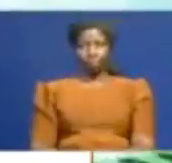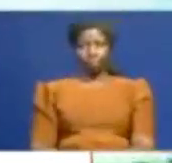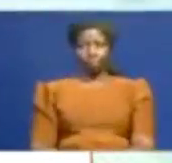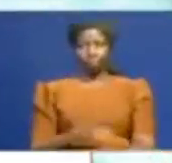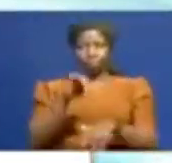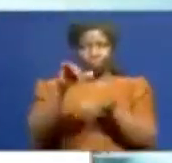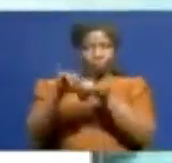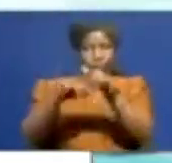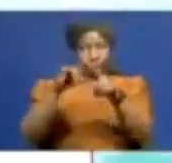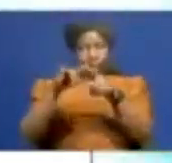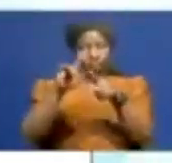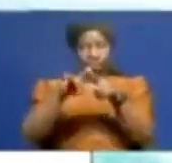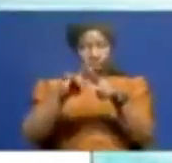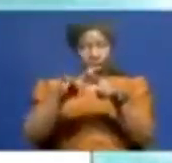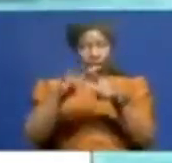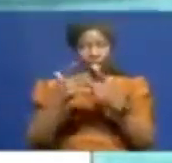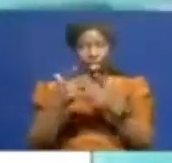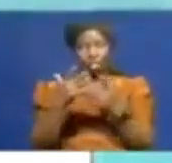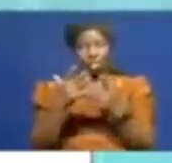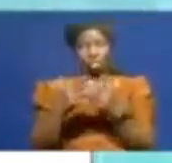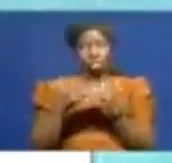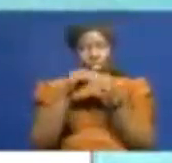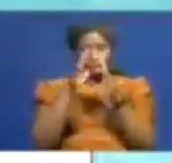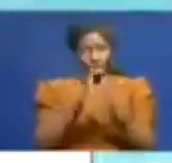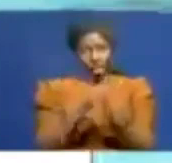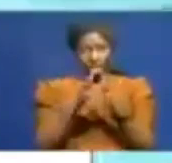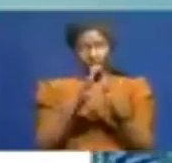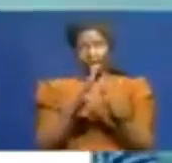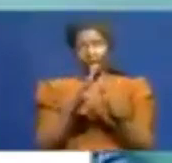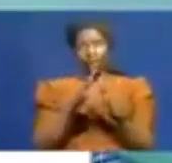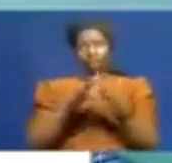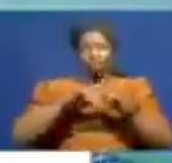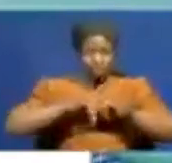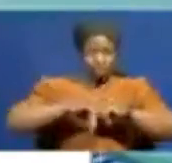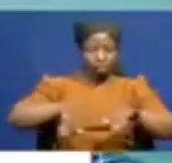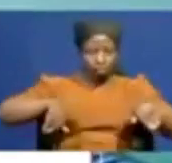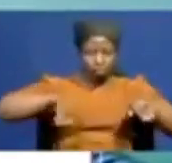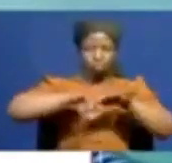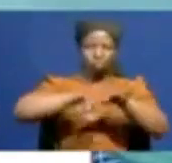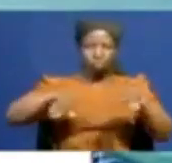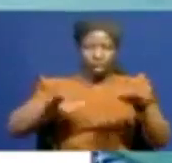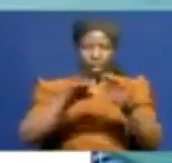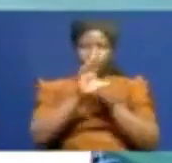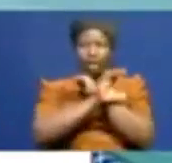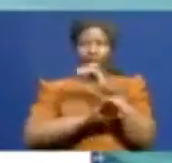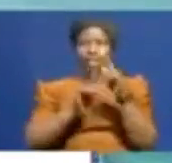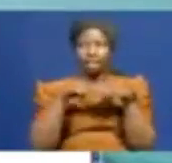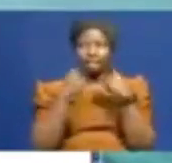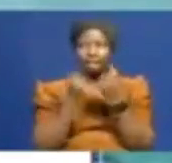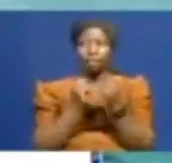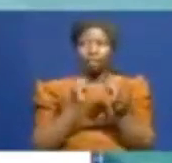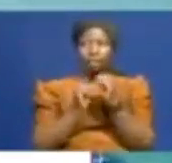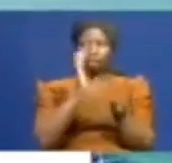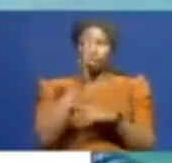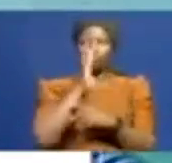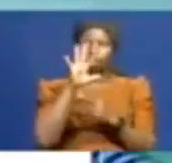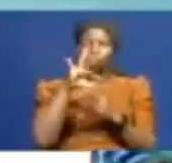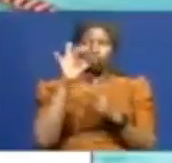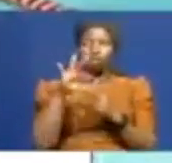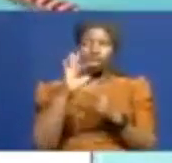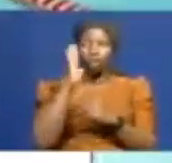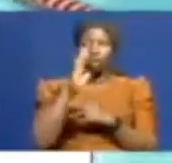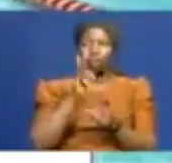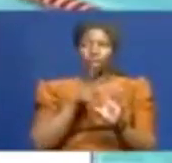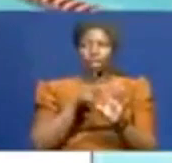Kulingana na kinara wa shirikisho la uogeleaji nchini Morino Witi, kikosi kitakachochaguliwa kitashiriki katika mashindano ya uogeleaji